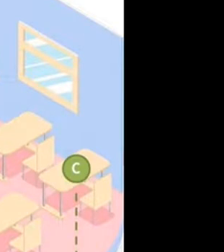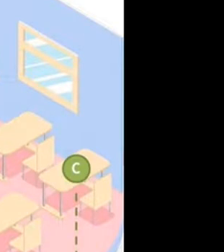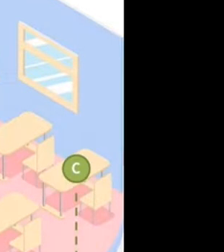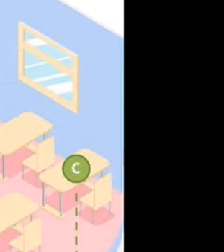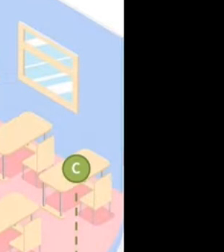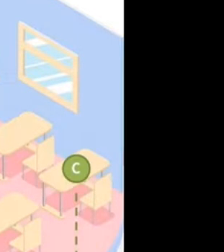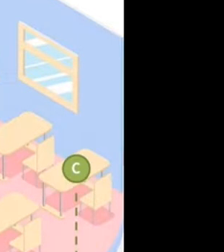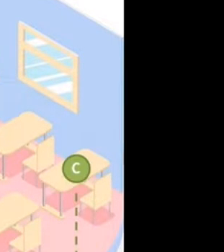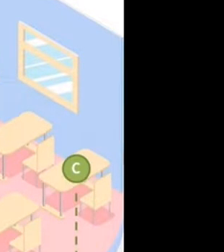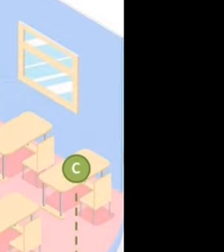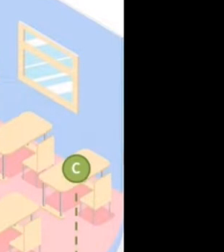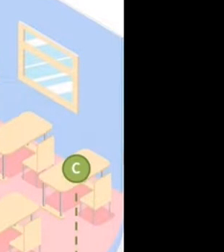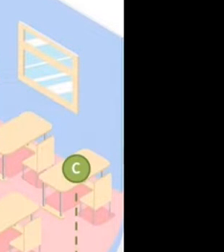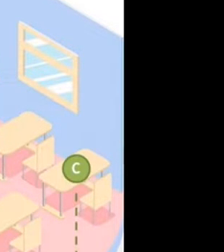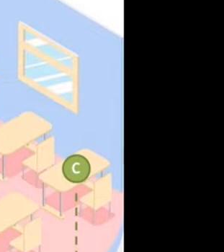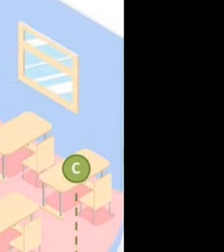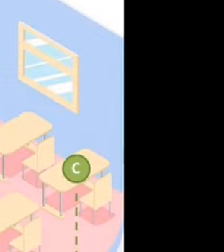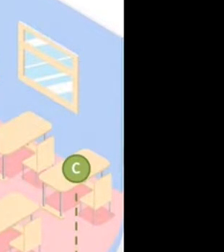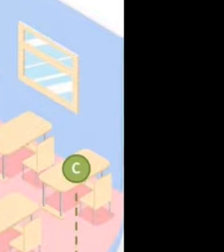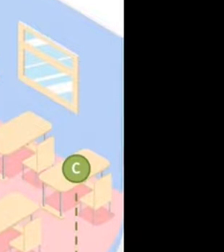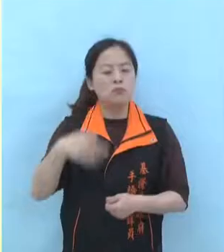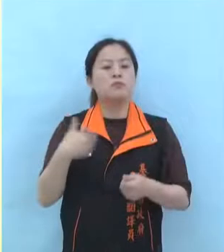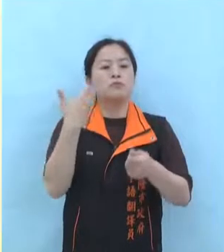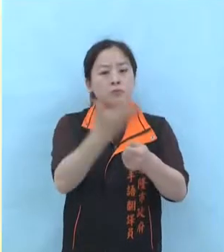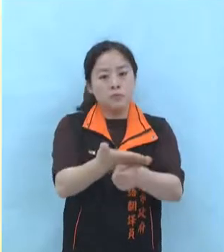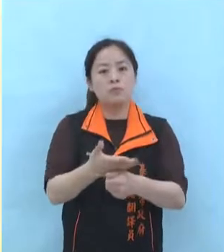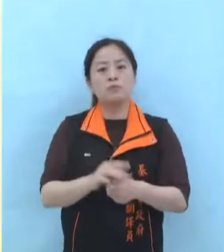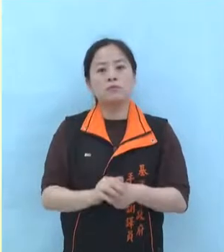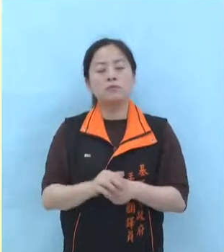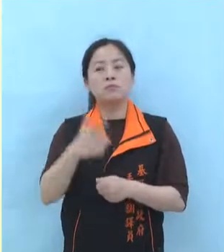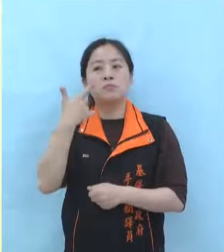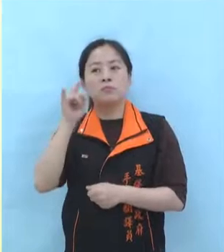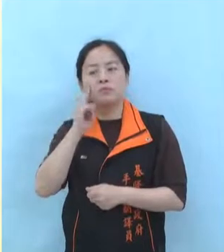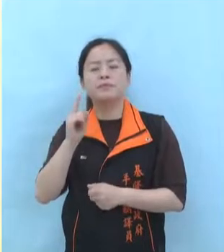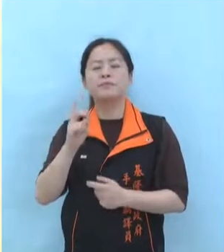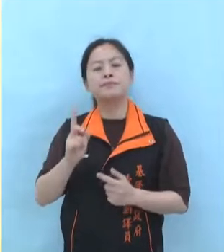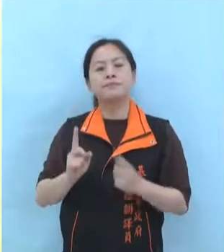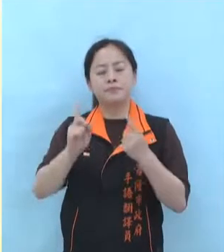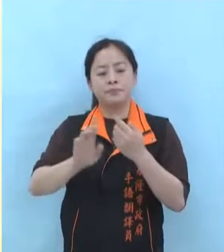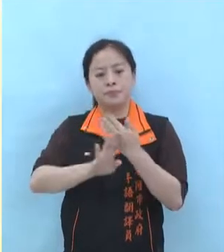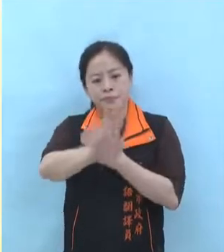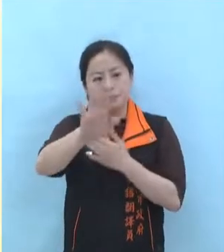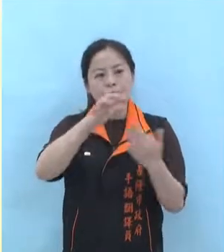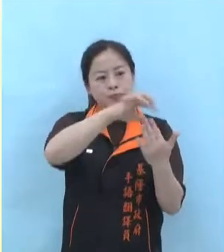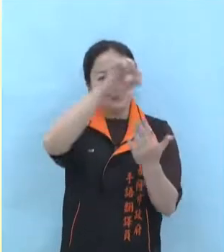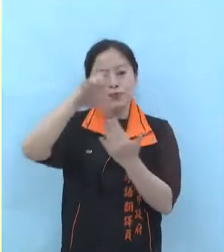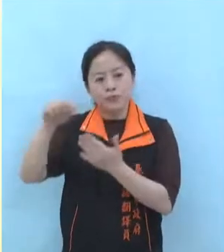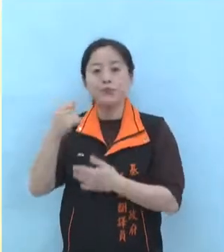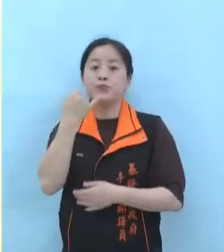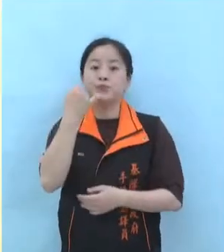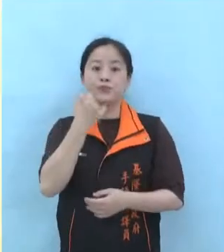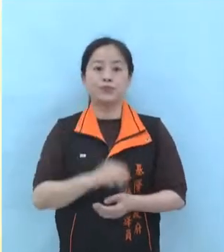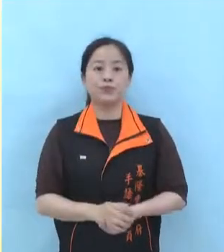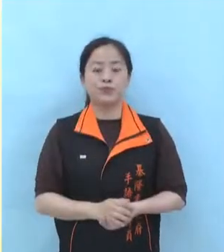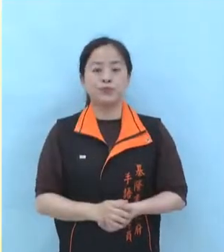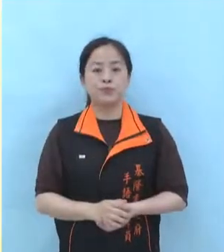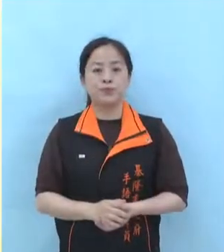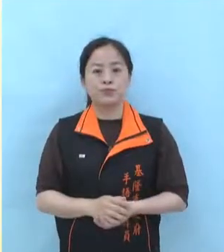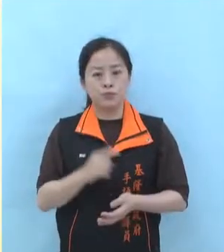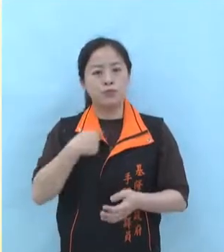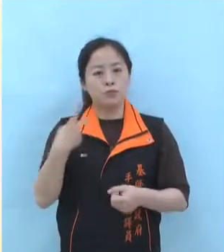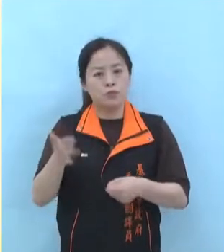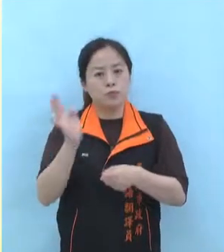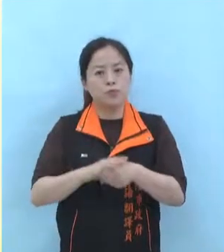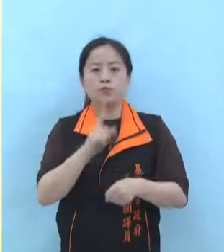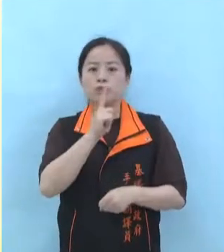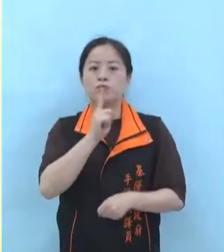大家都蛮肯定的觉得提供给我们的家长一个另外的一个选择。那另外也要说明一